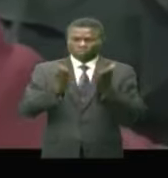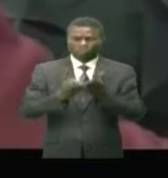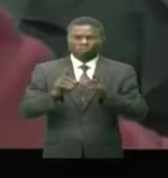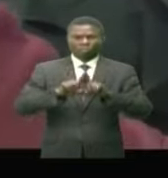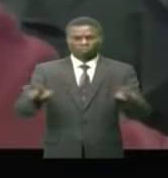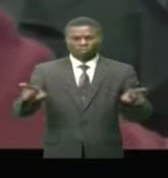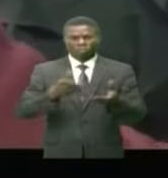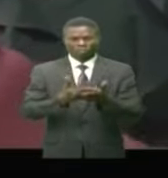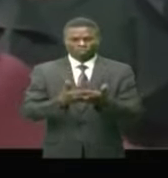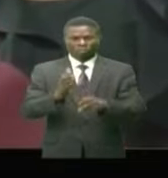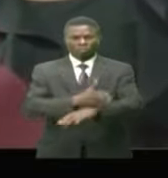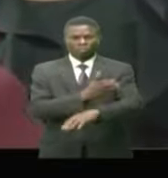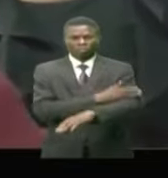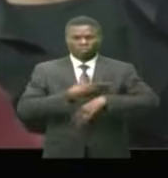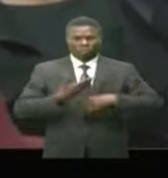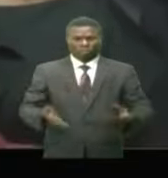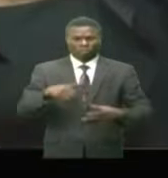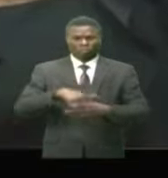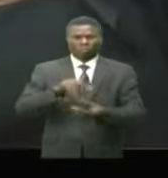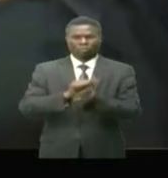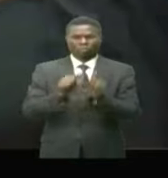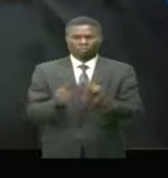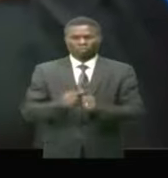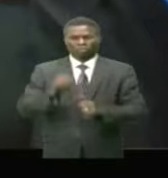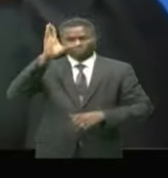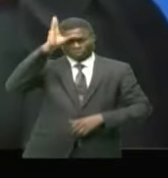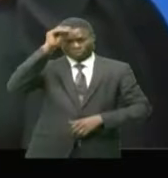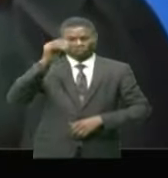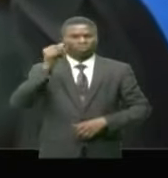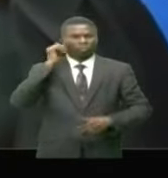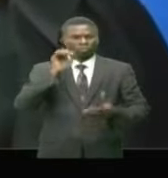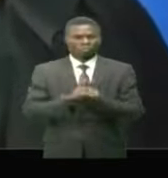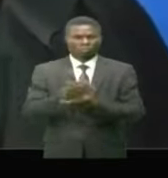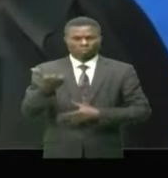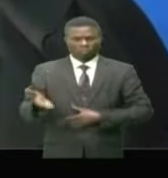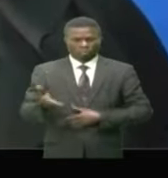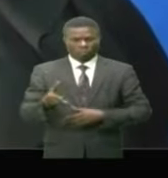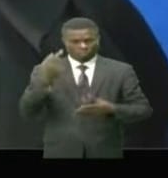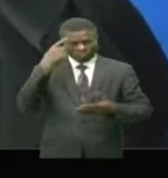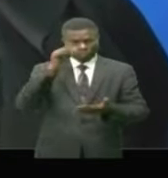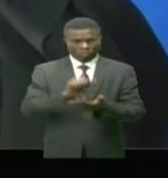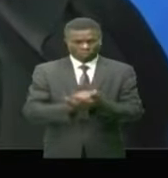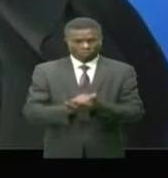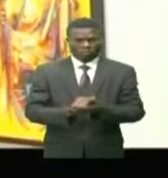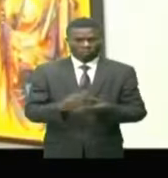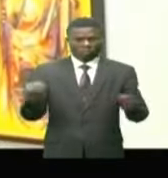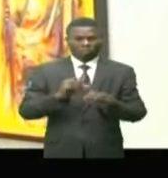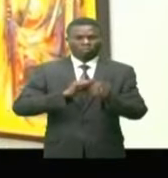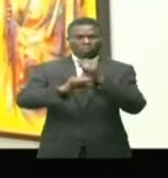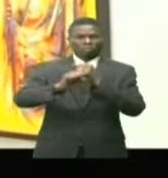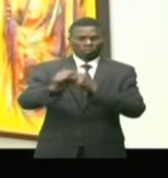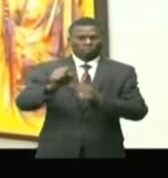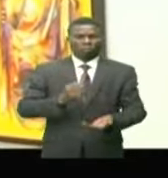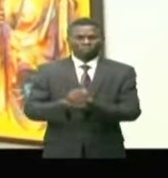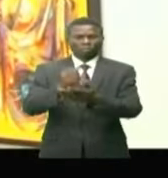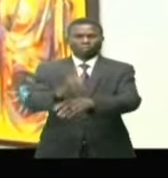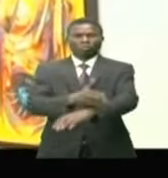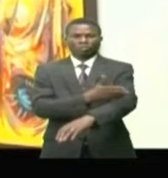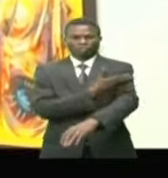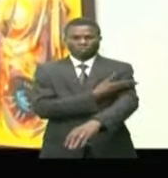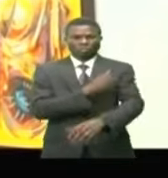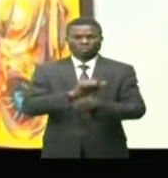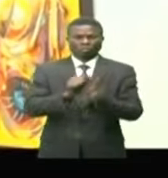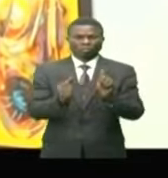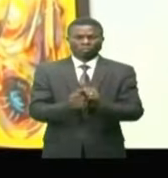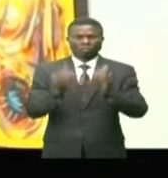ça évolue dans le secteur du genre et de la famille. D'être fait pour promouvoir, faire avancer en ce qui